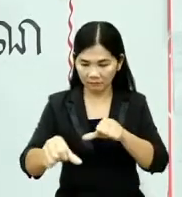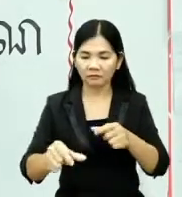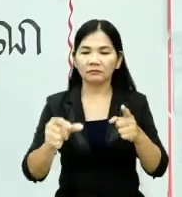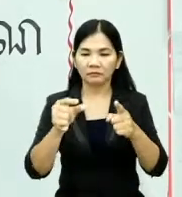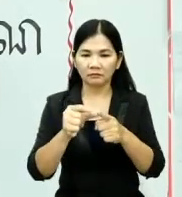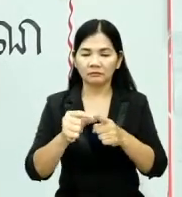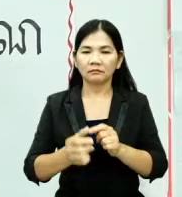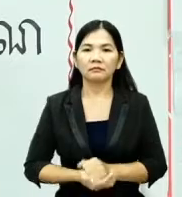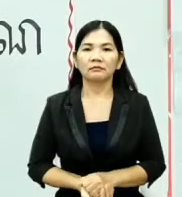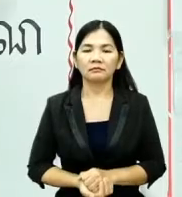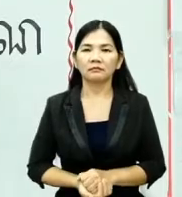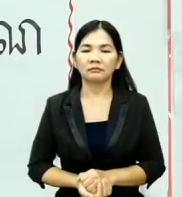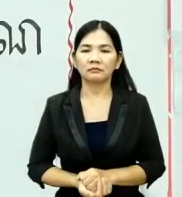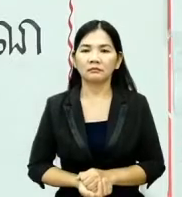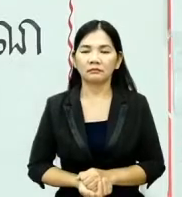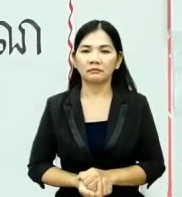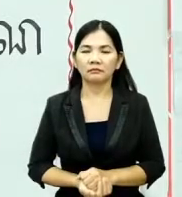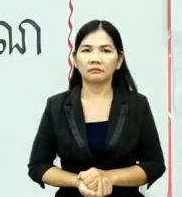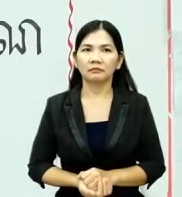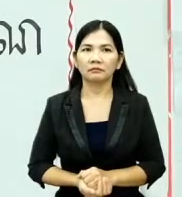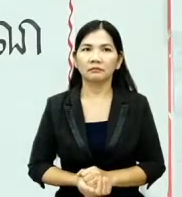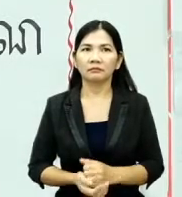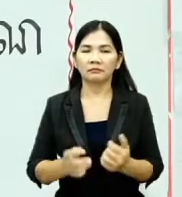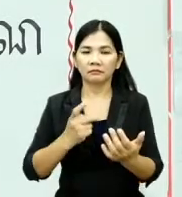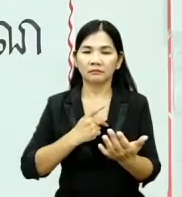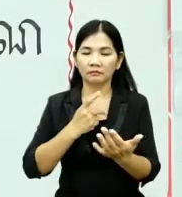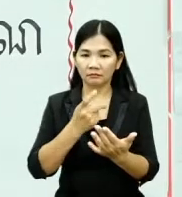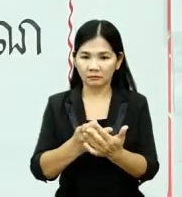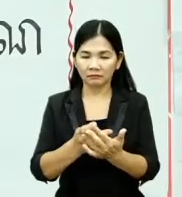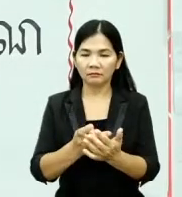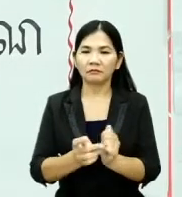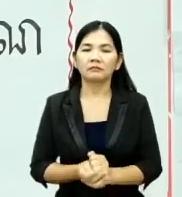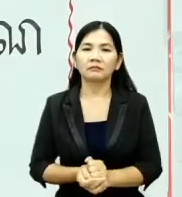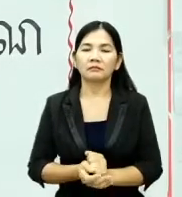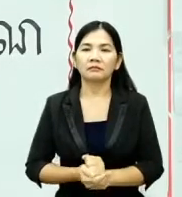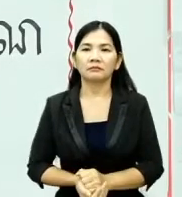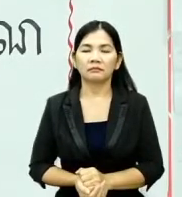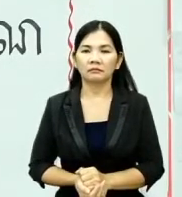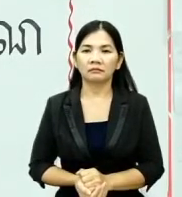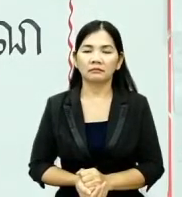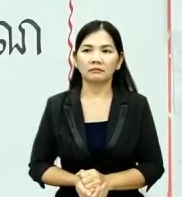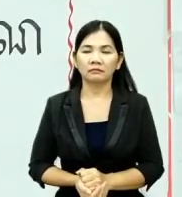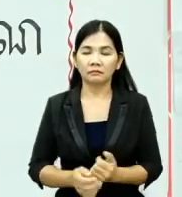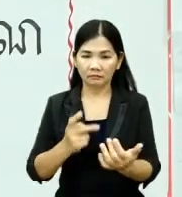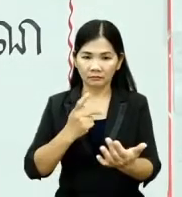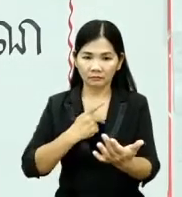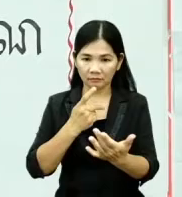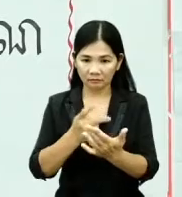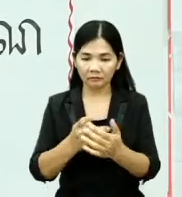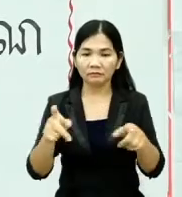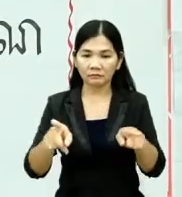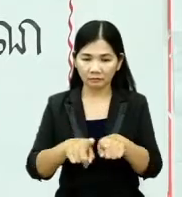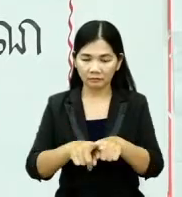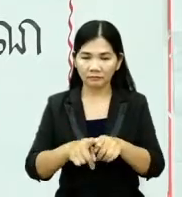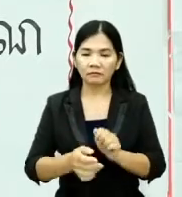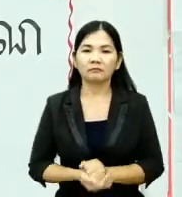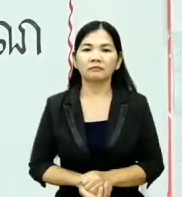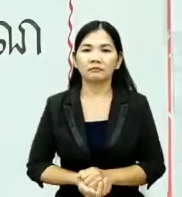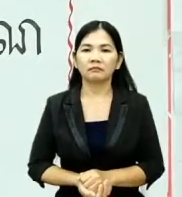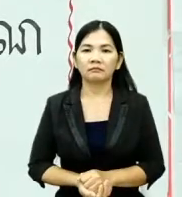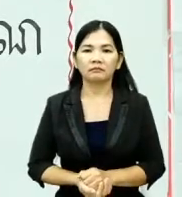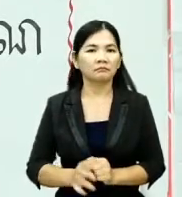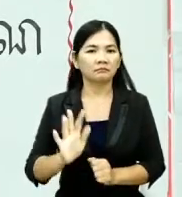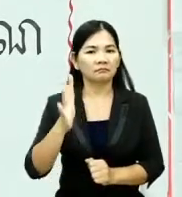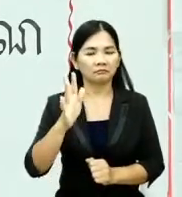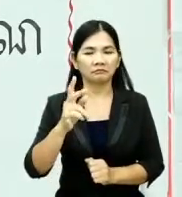tiết chà bị cồn chẳng mạnh đấy con bị cồn chà bị cồn miền này đôi chỉ muốn nâng bị chơi game té